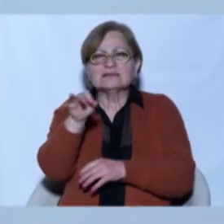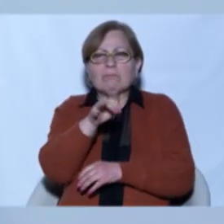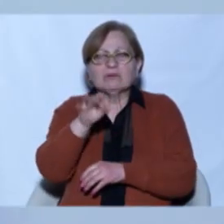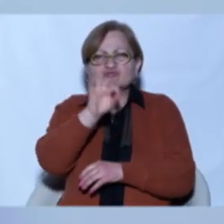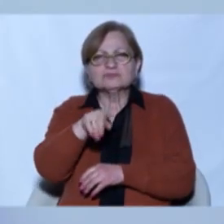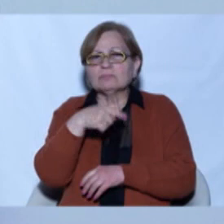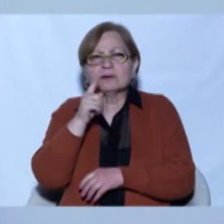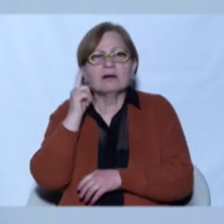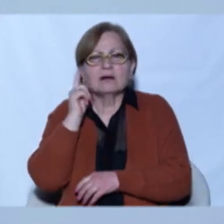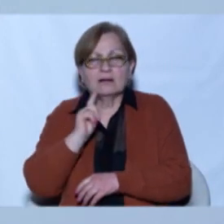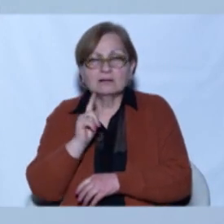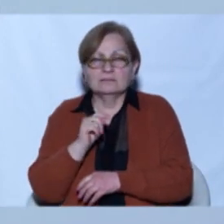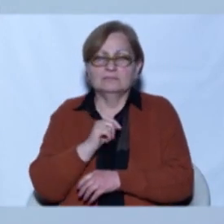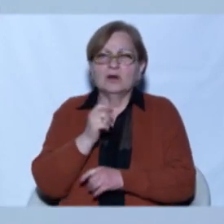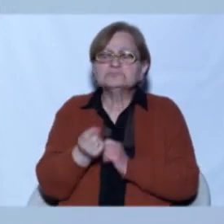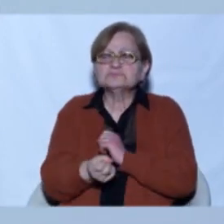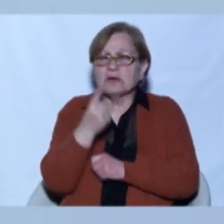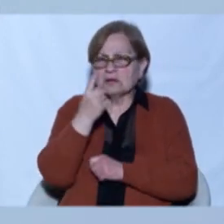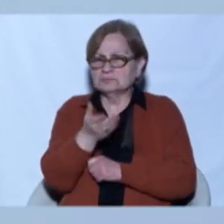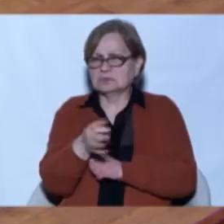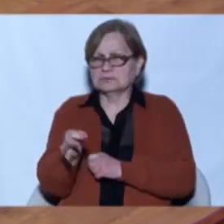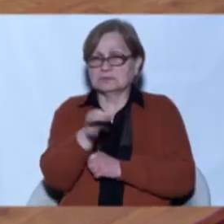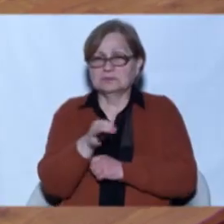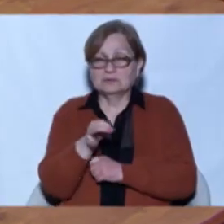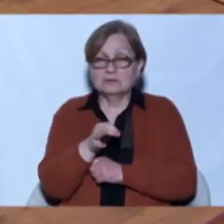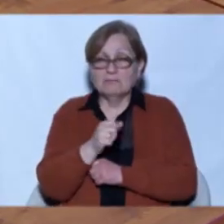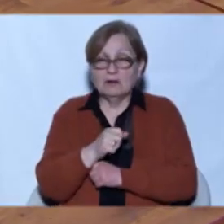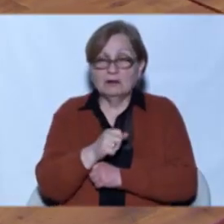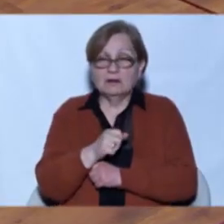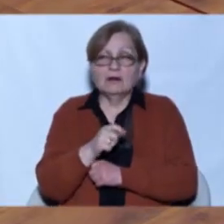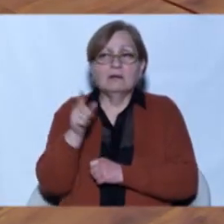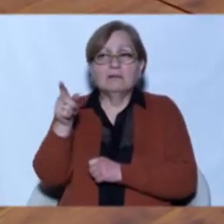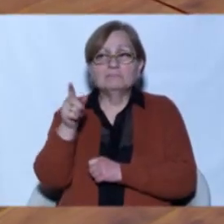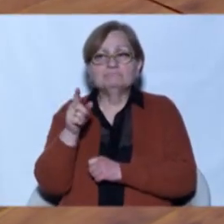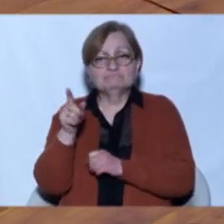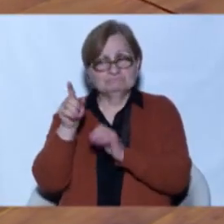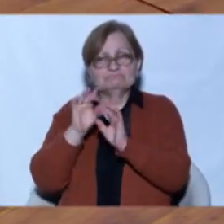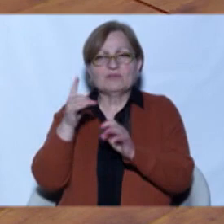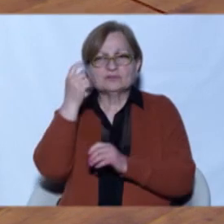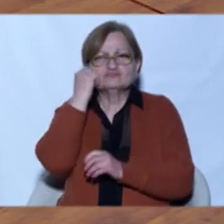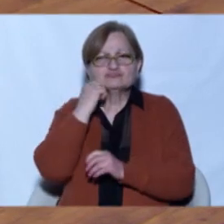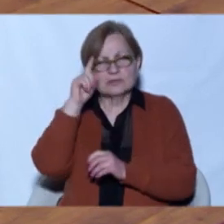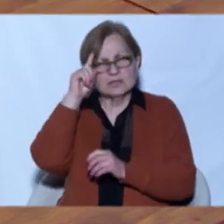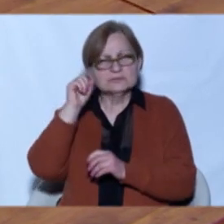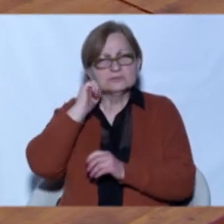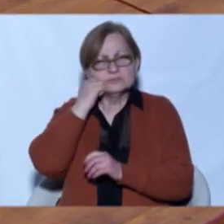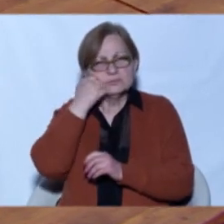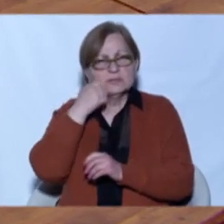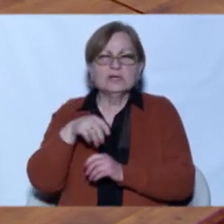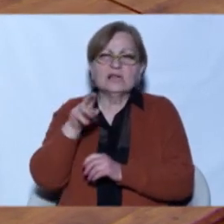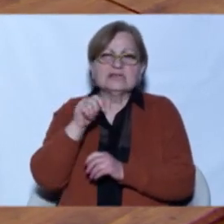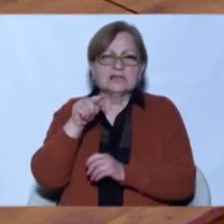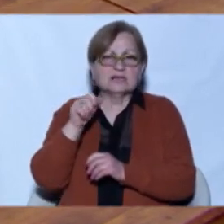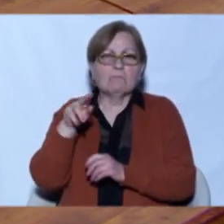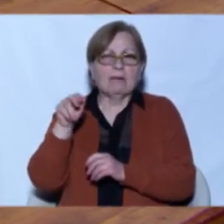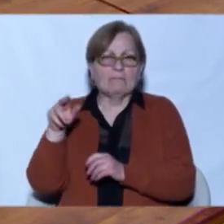თუ როგორ გაჩნდა ბაზალეთის ტბა. და მისთვის იქაურ მცხოვრებს დათა